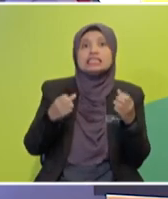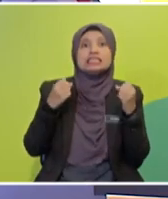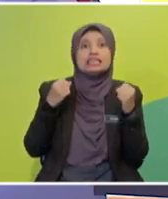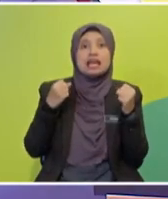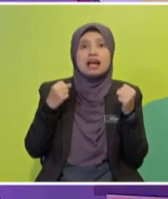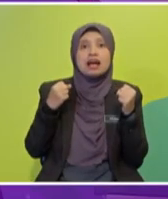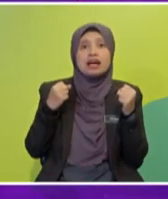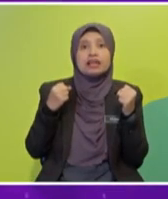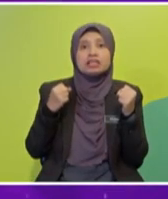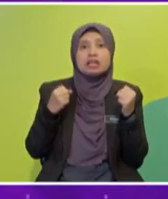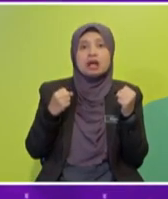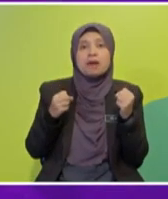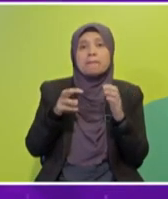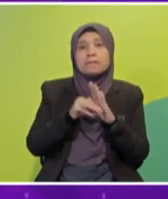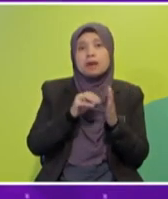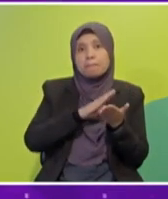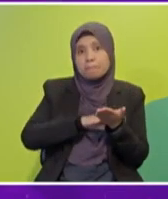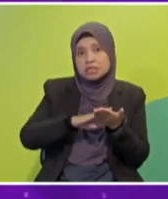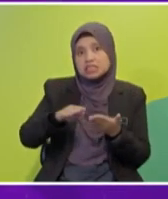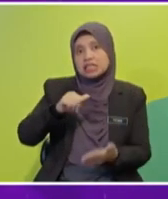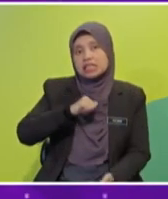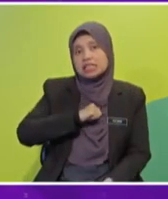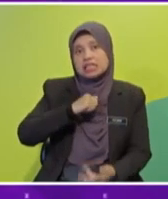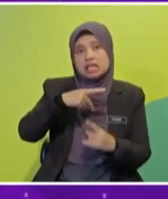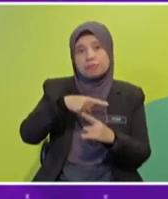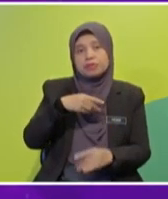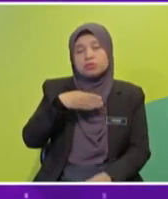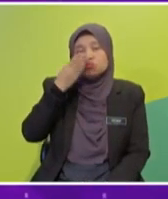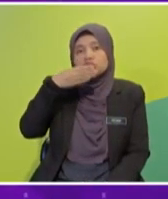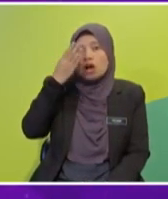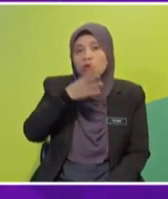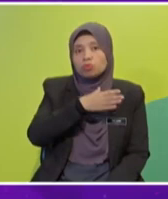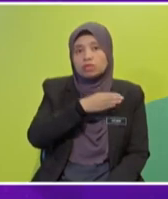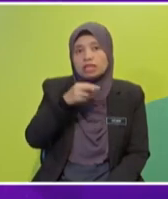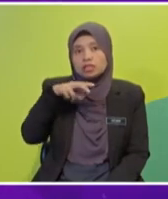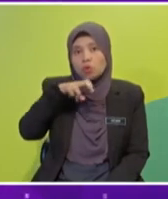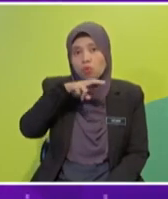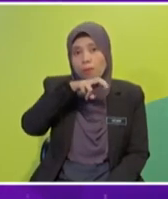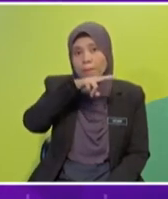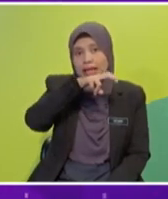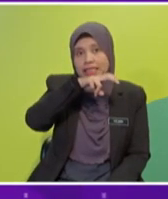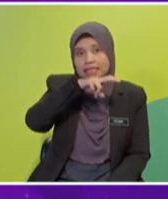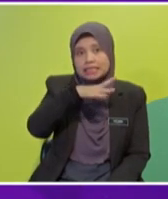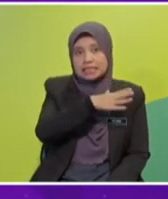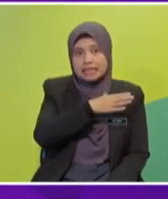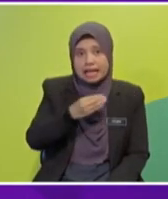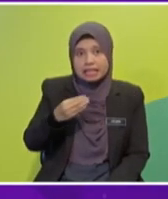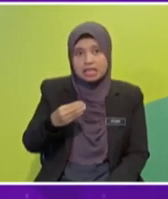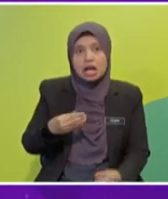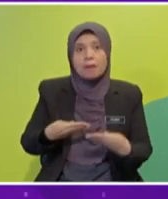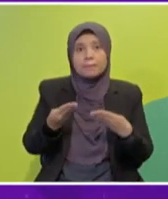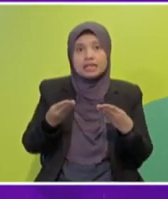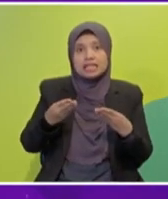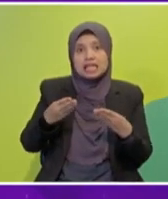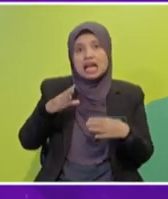kita, membersihkan diri daripada bau dan kuman serta memberi keselesaan untuk